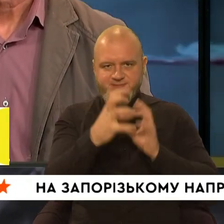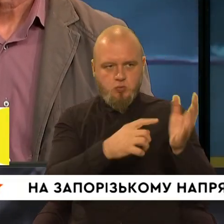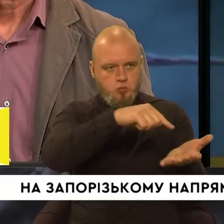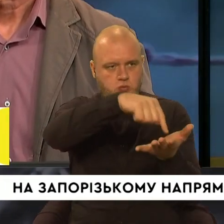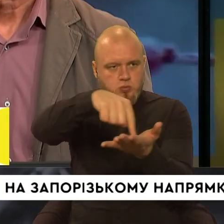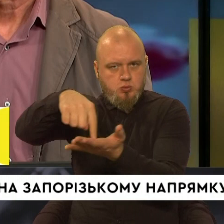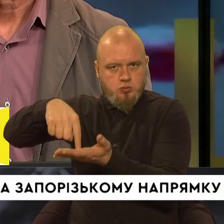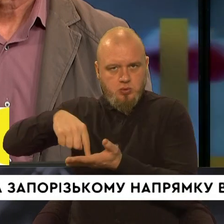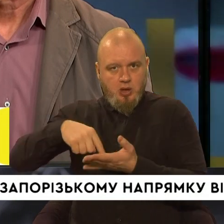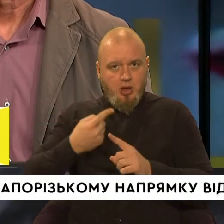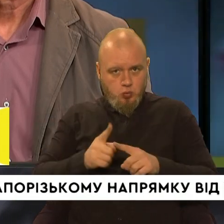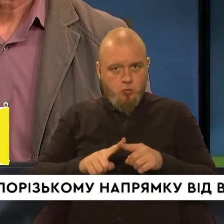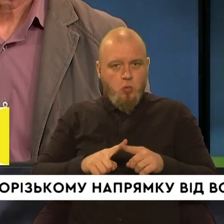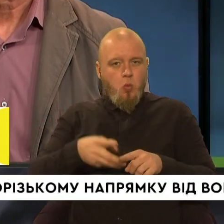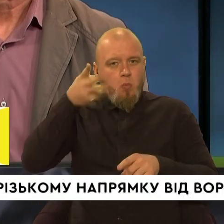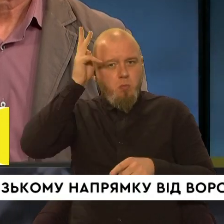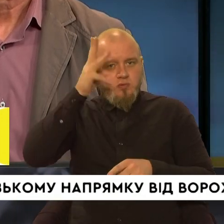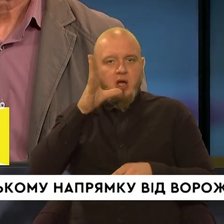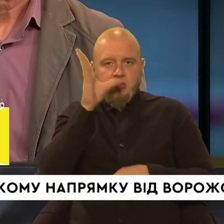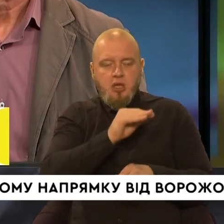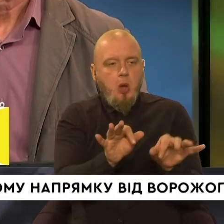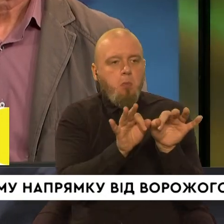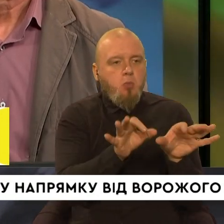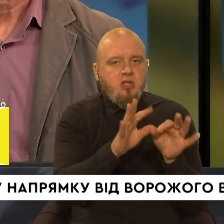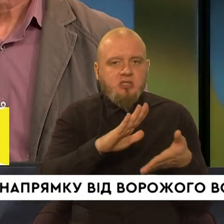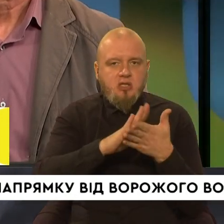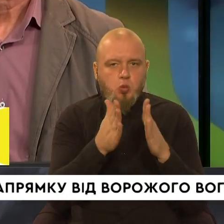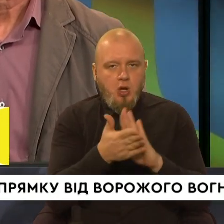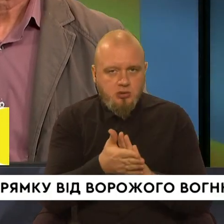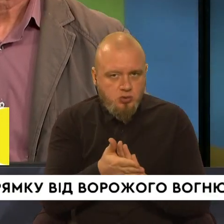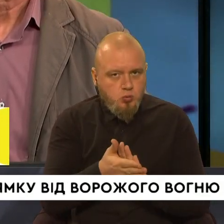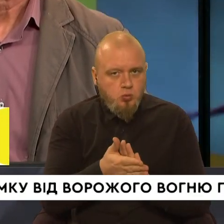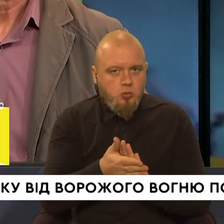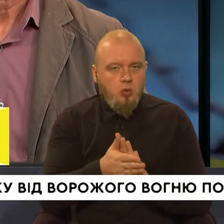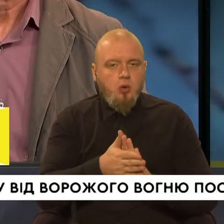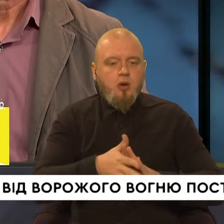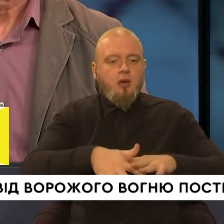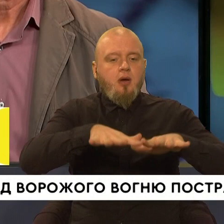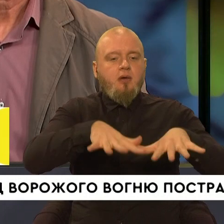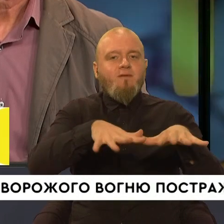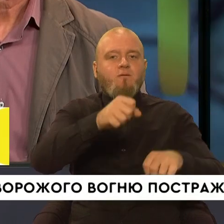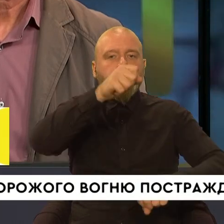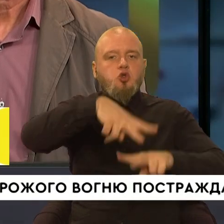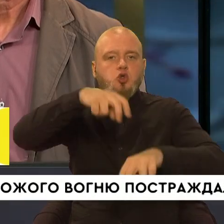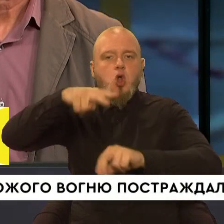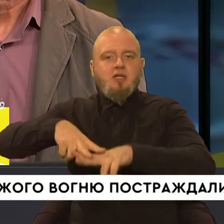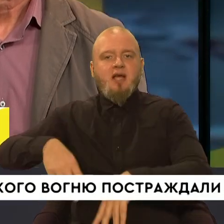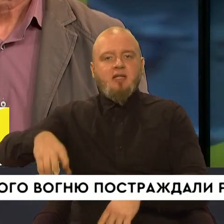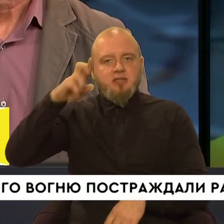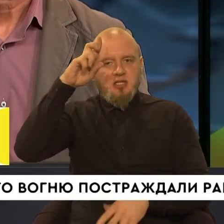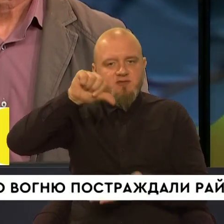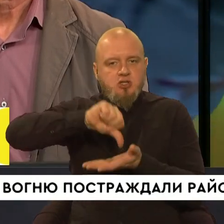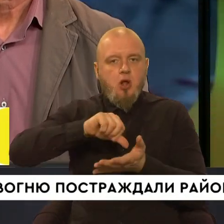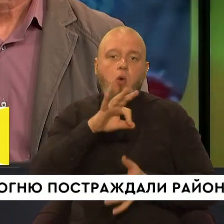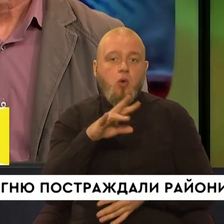тому посольства здатні пояснити ситуацію безпосередньо в столицях держав-член